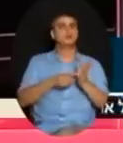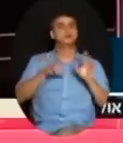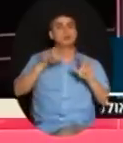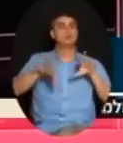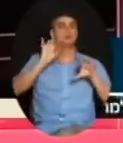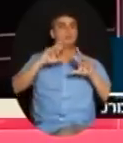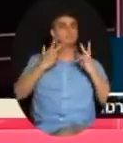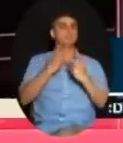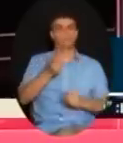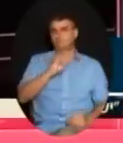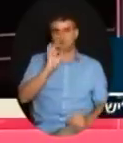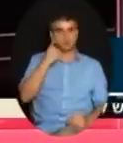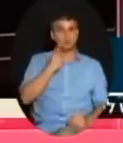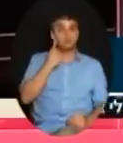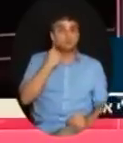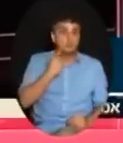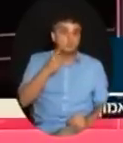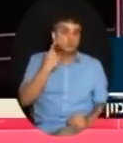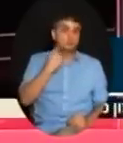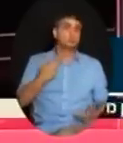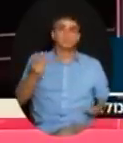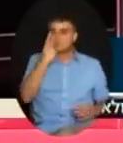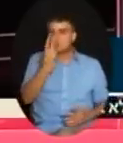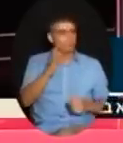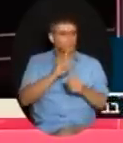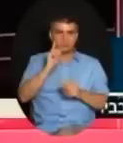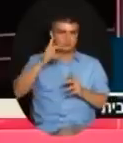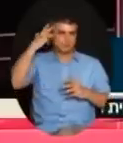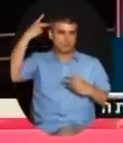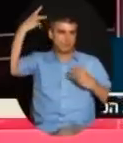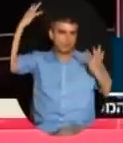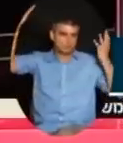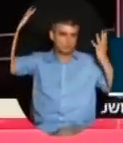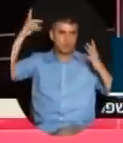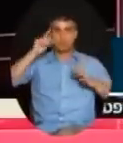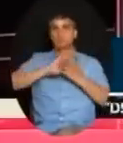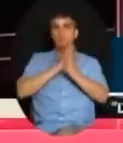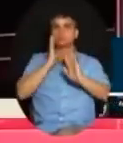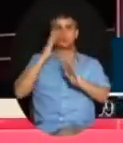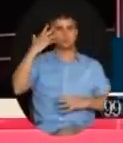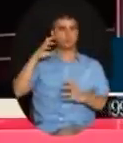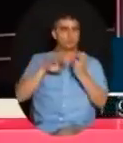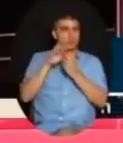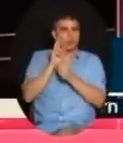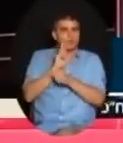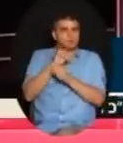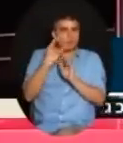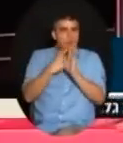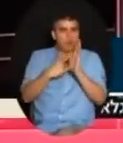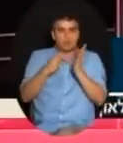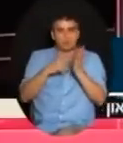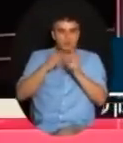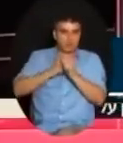שלו, אבל זה עדיין לא שחיתות. שחיתות היא שחיתות היא שחיתות, היא נראית לעין, לא צריך להיות פרופסור. גם פתאום נהיה נורא מורכב לשמור על החוק כי